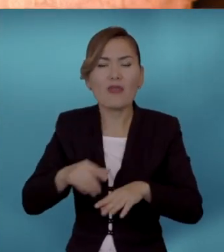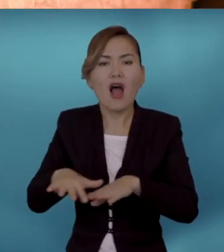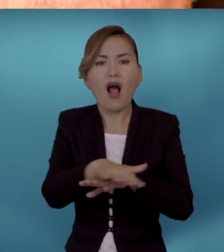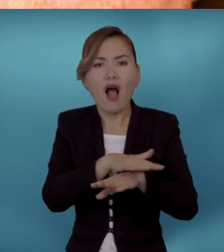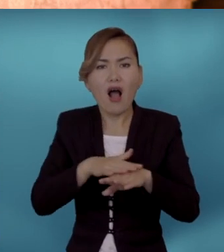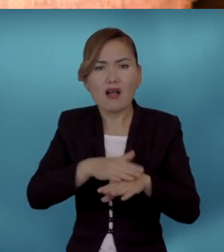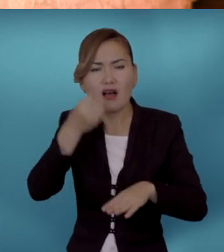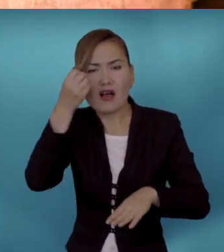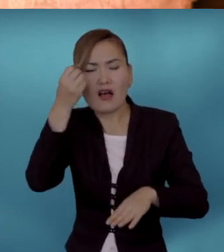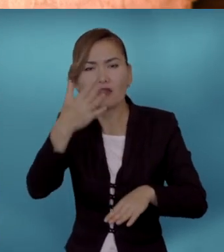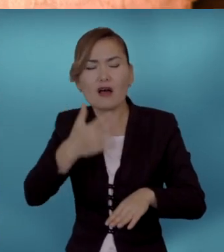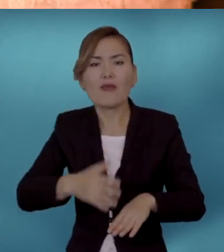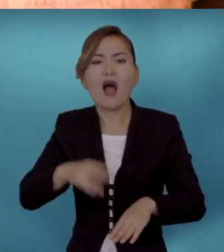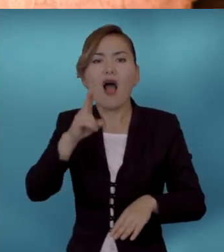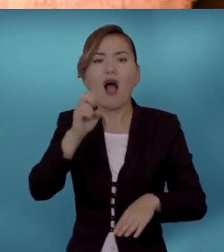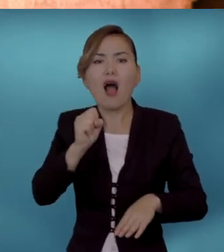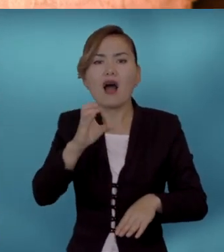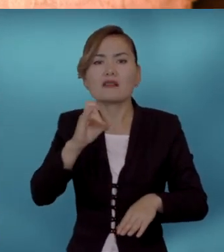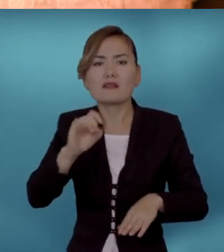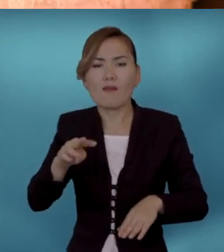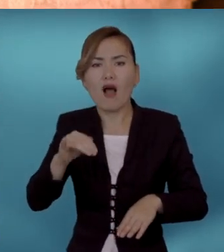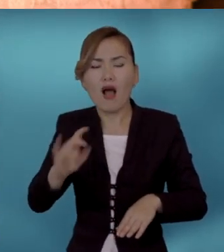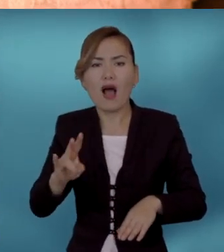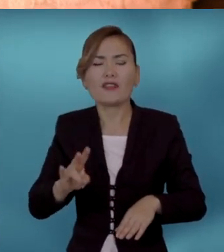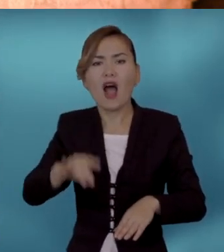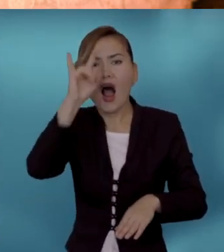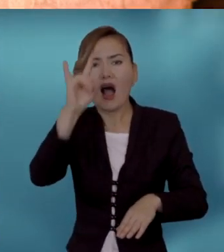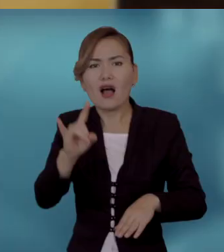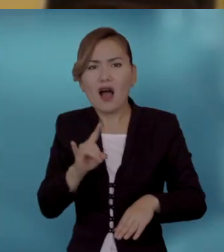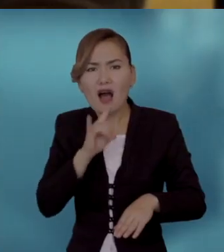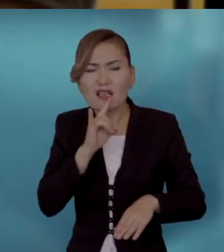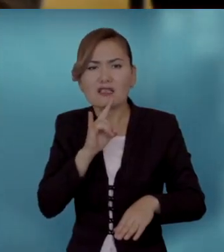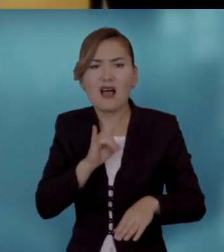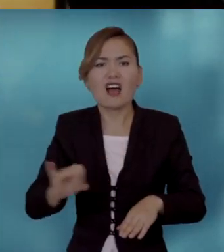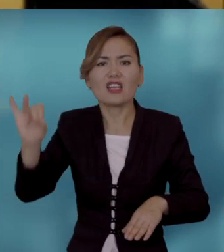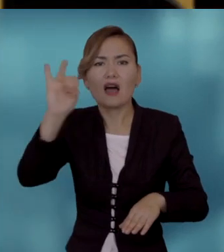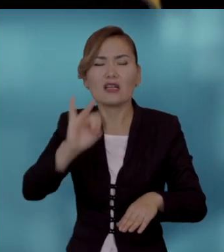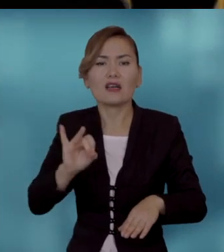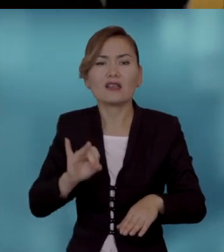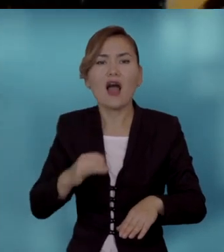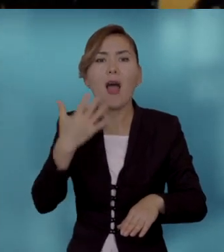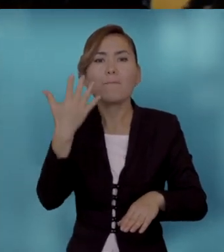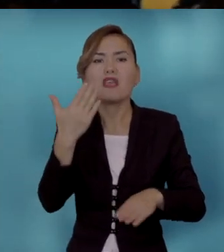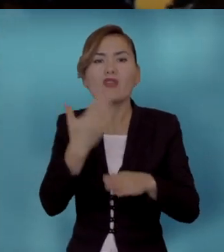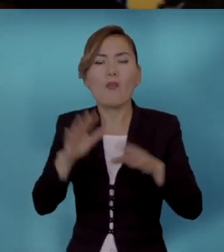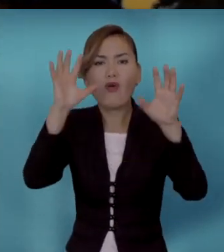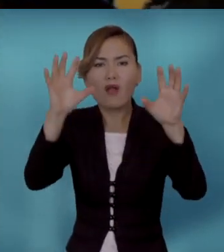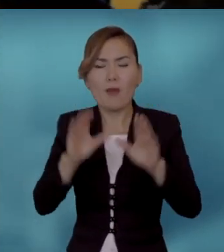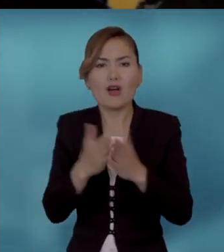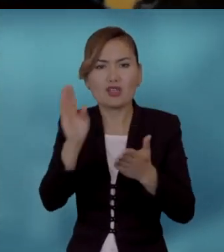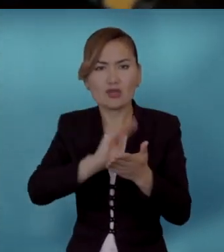әділдіктің тірегі болған бұл заңдар жиынтығы Қасым ханның қасқа жолы деп аталады. Қасым хан билік жүргізген жылдарда Қазақ